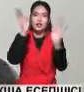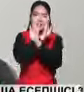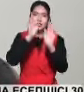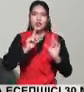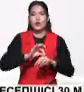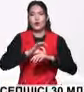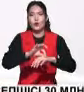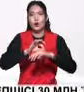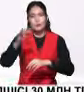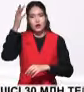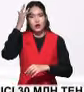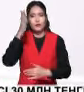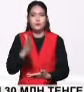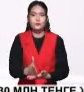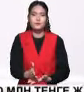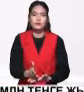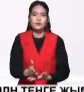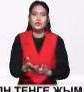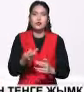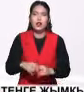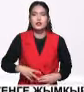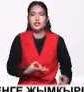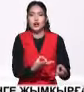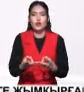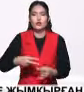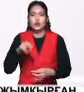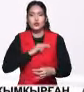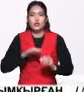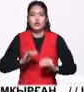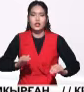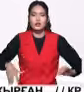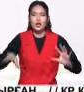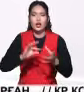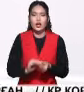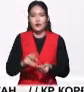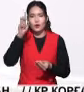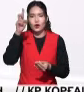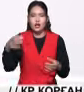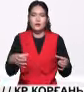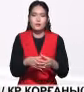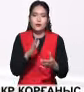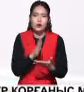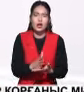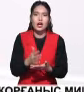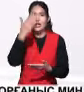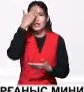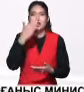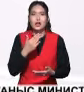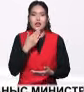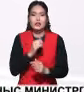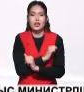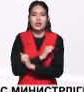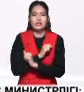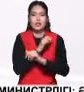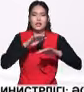көзделген. Бұл жобалар мен іс-шаралар балалар мен жасөспірімдерге жазғы демалысты әртүрлік өткізгі